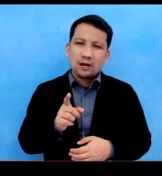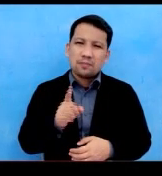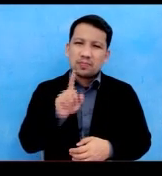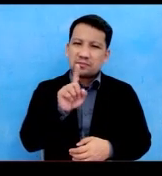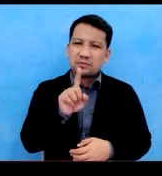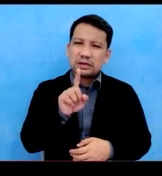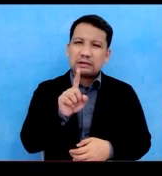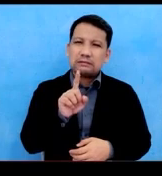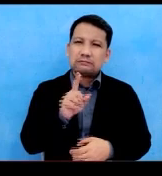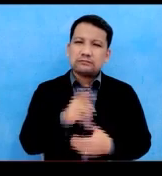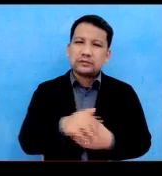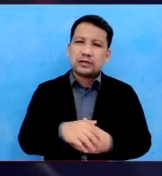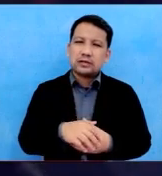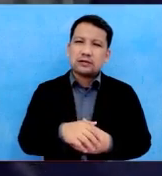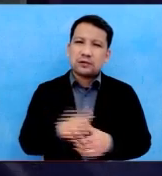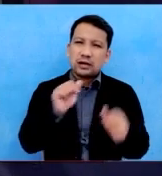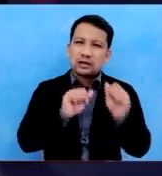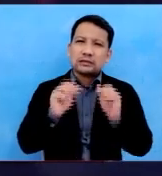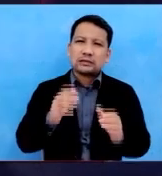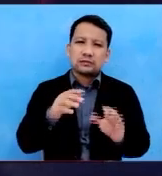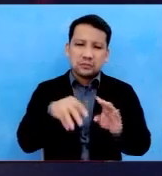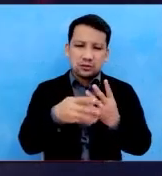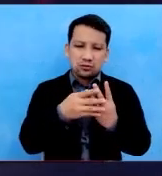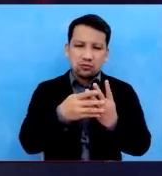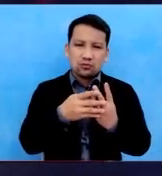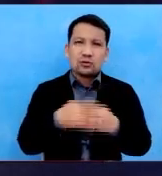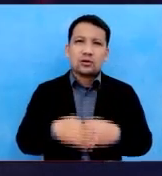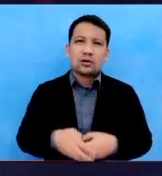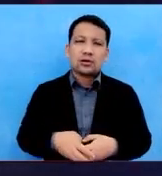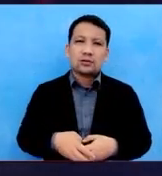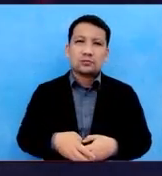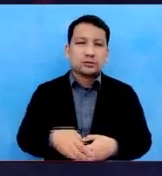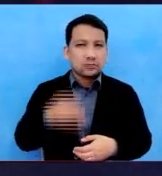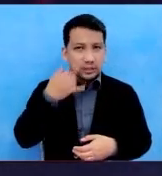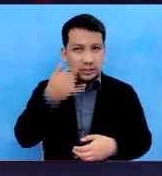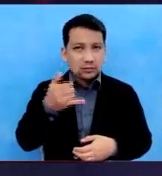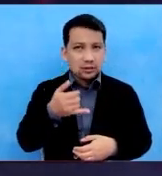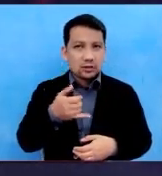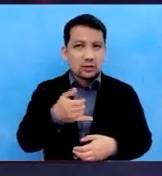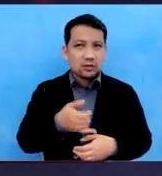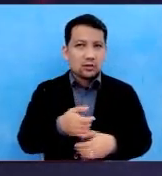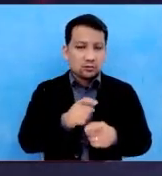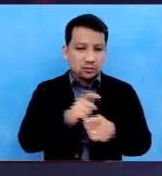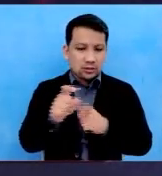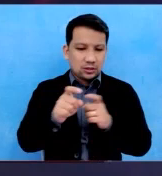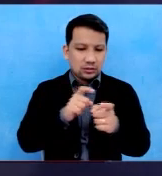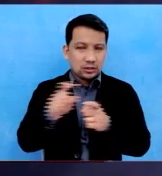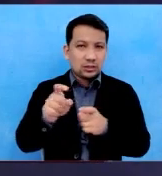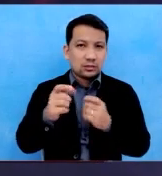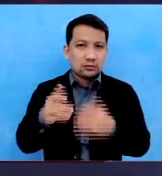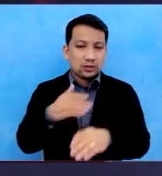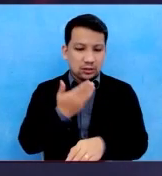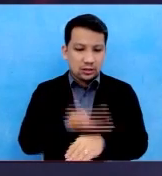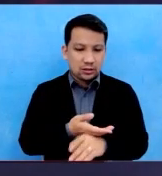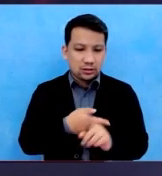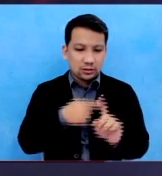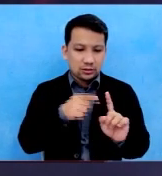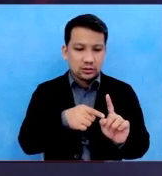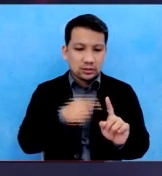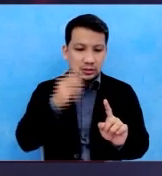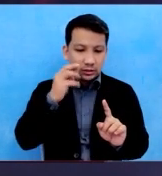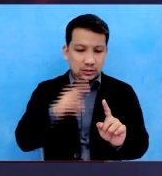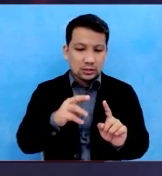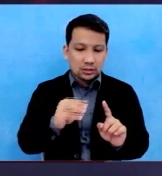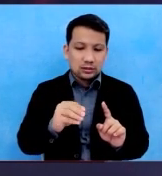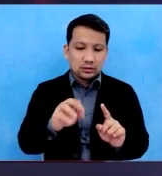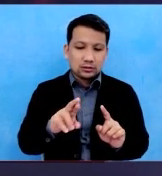yung artista dito niya na kulong. Bukod sa tawag, tinadtad din daw ng text messages ang anak ni Lapid na si Mark nitong Sabado.